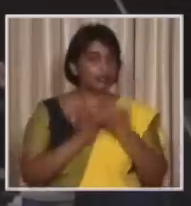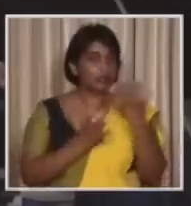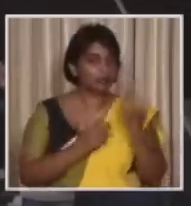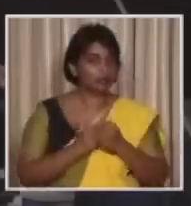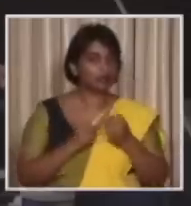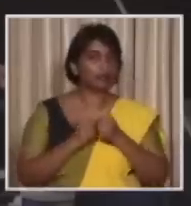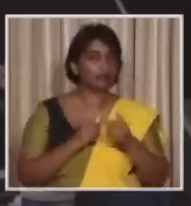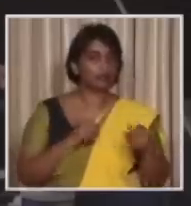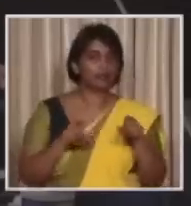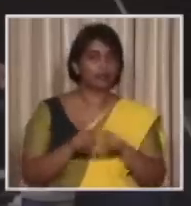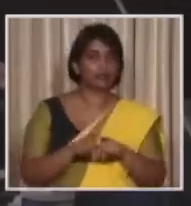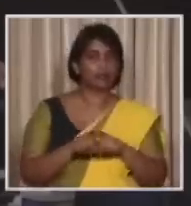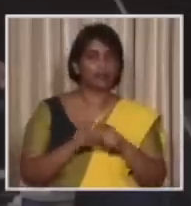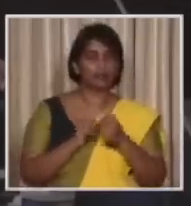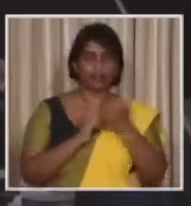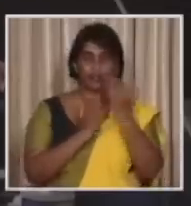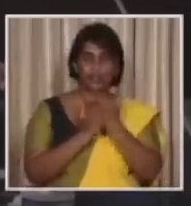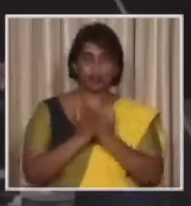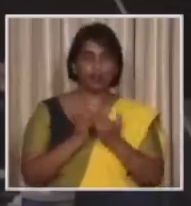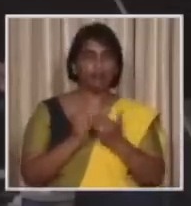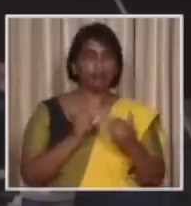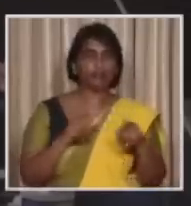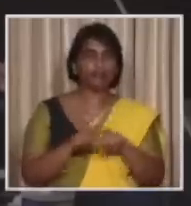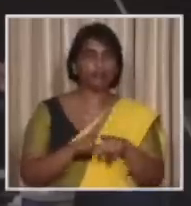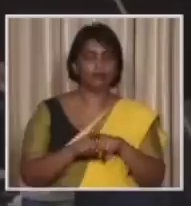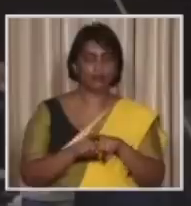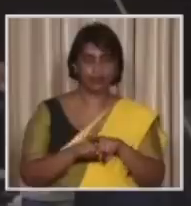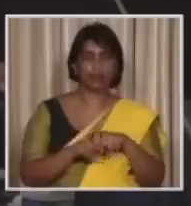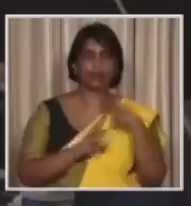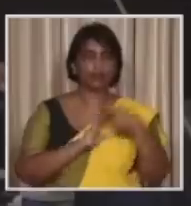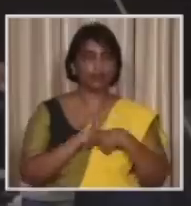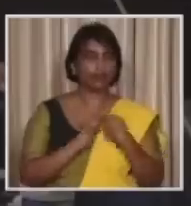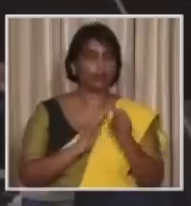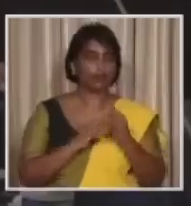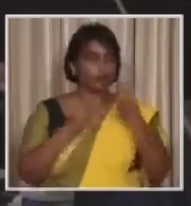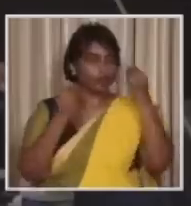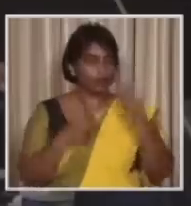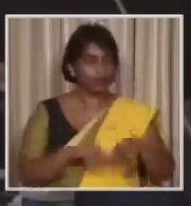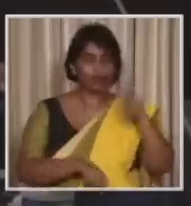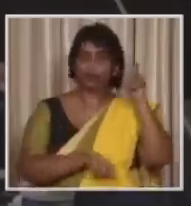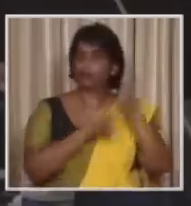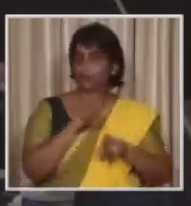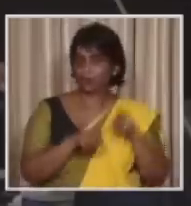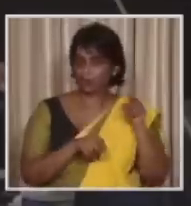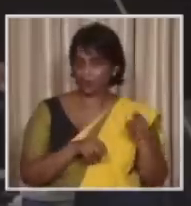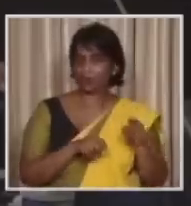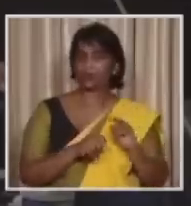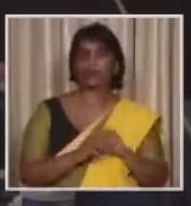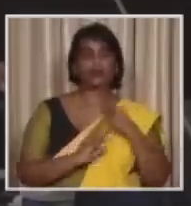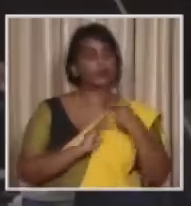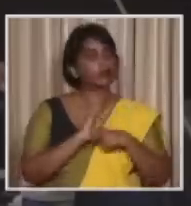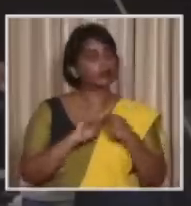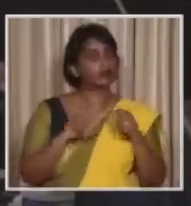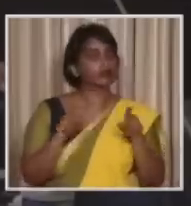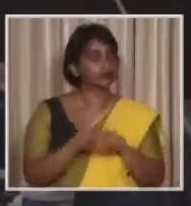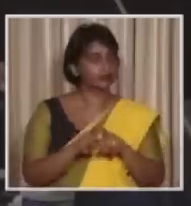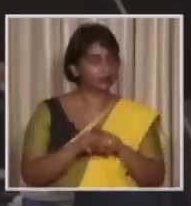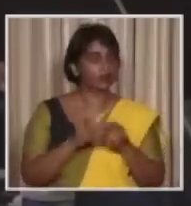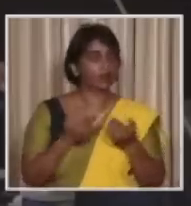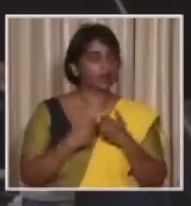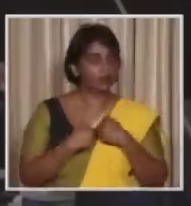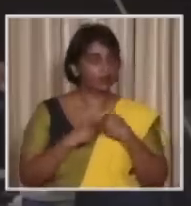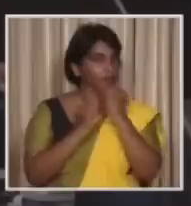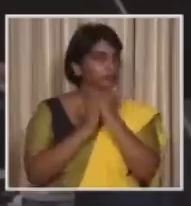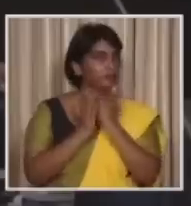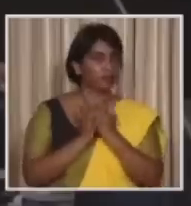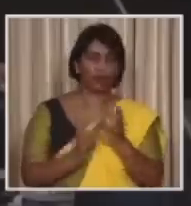පිළිබඳව ලැජ්ජ වෙන්න ඕනි. ඇත්තටම මේ රටේ ආර්ථිකය වට්ටපු කට්ටිය රටක් විදිහට අපි මේ